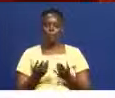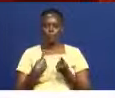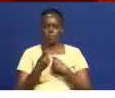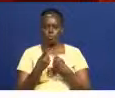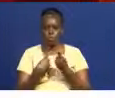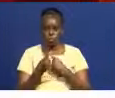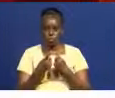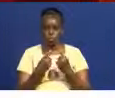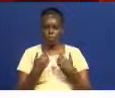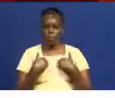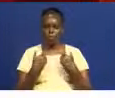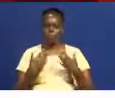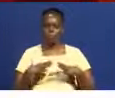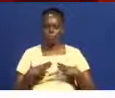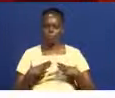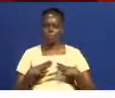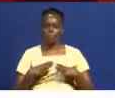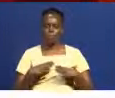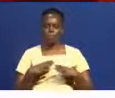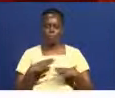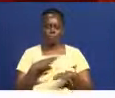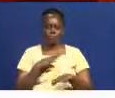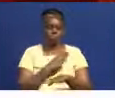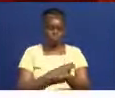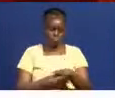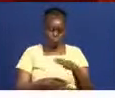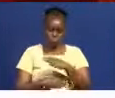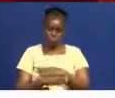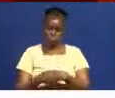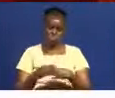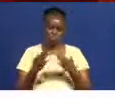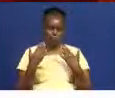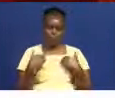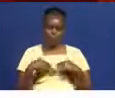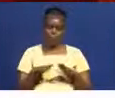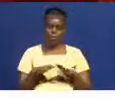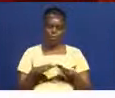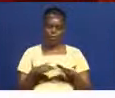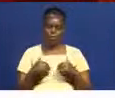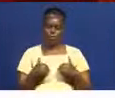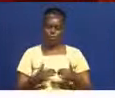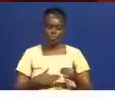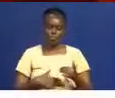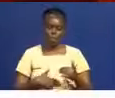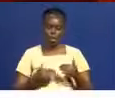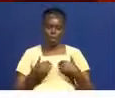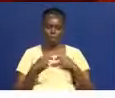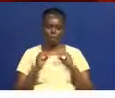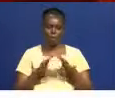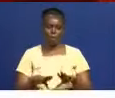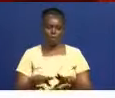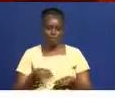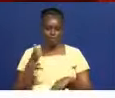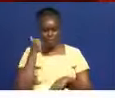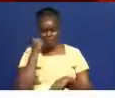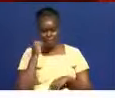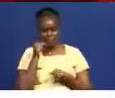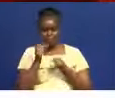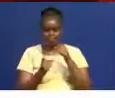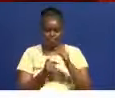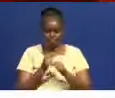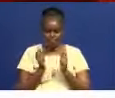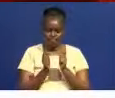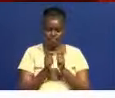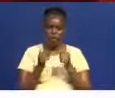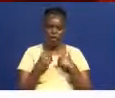tunavyoongea kuna watu pengine wamekatwa miguu, wamekatwa mikono, tumbo zao hazijulikani kama watapona namna gani.